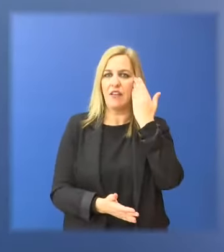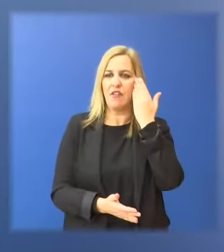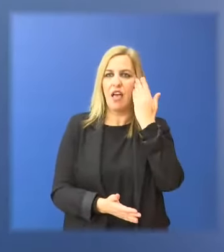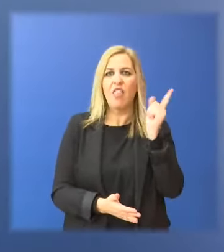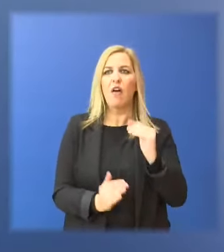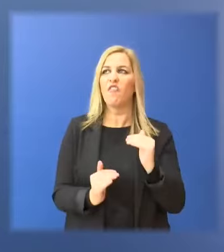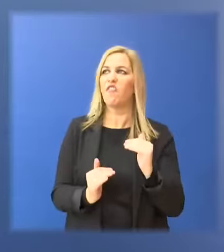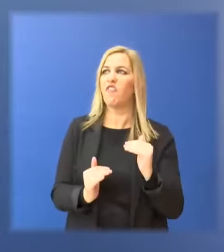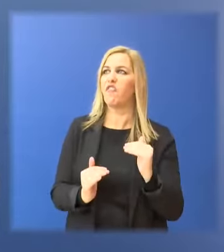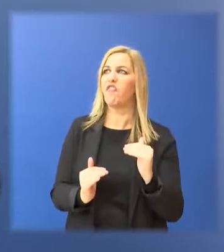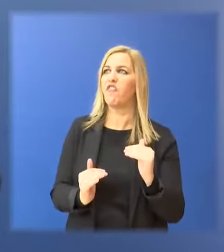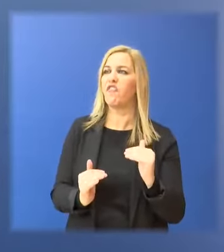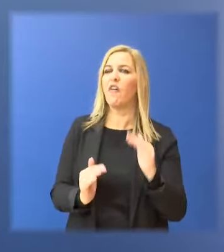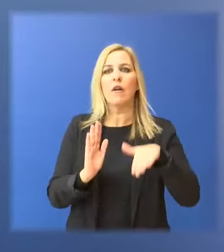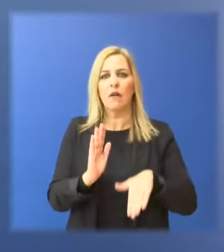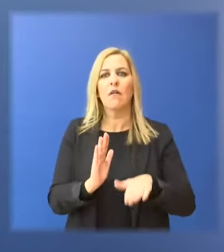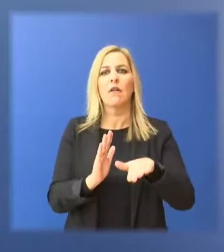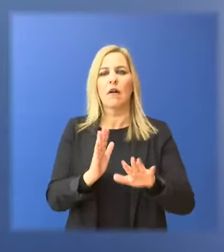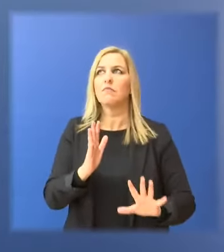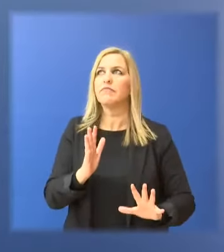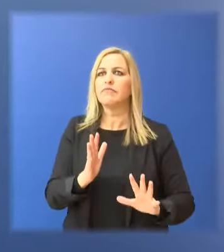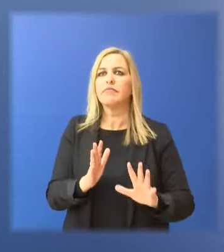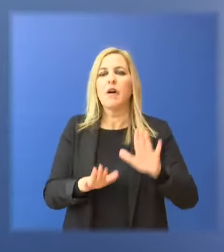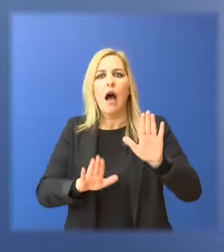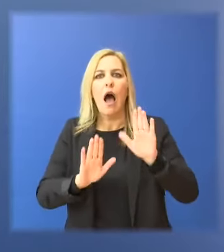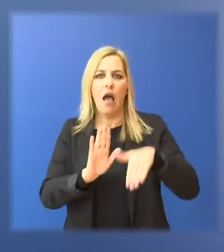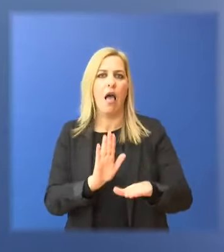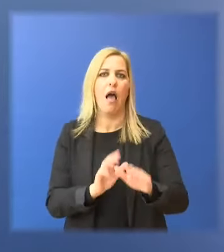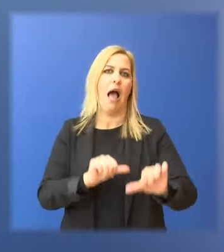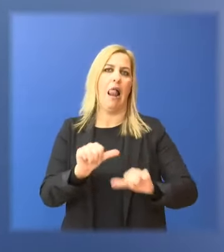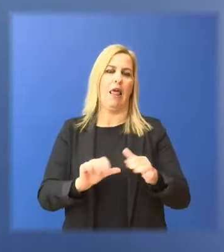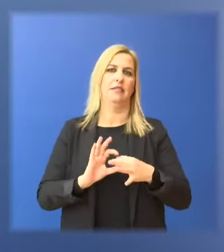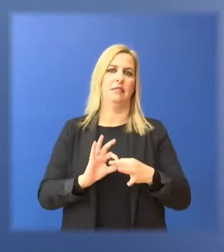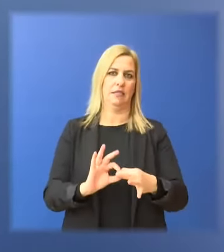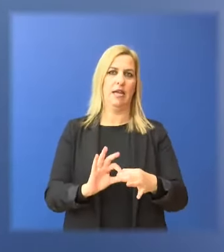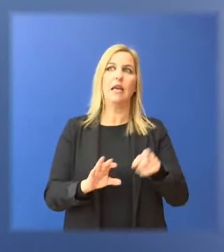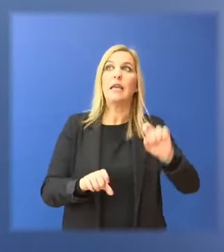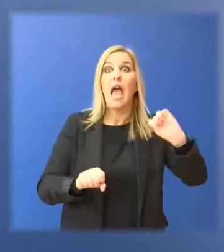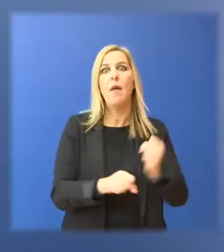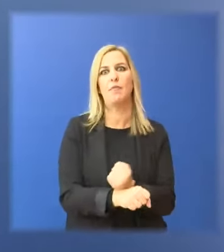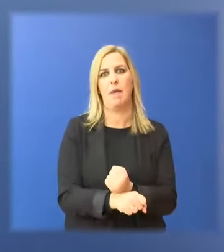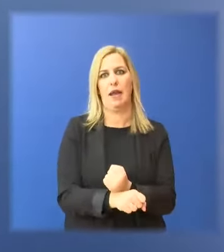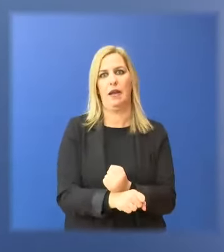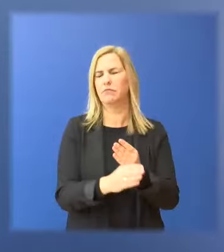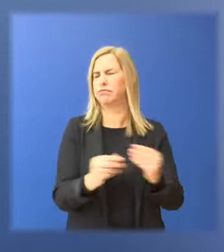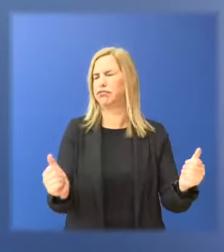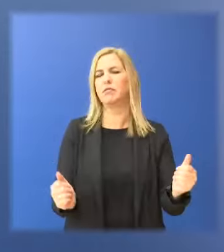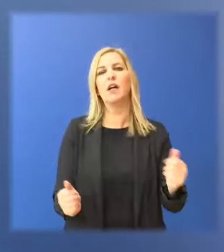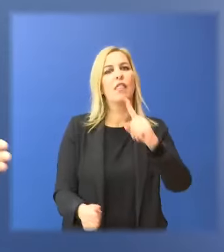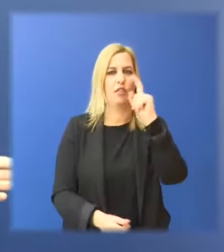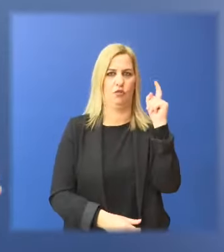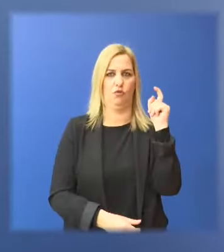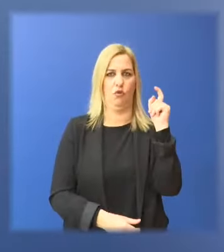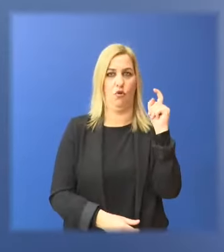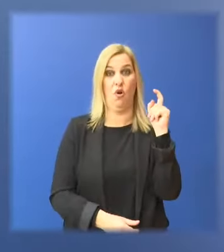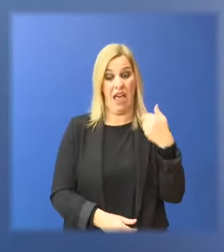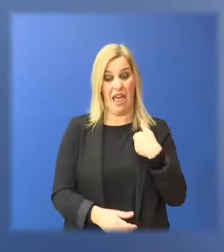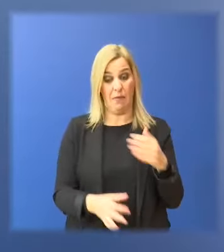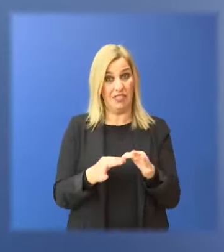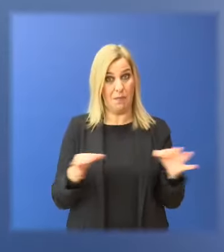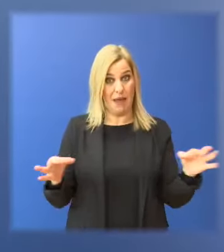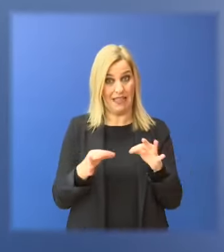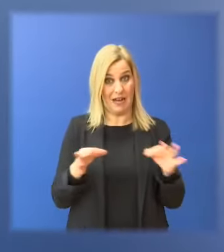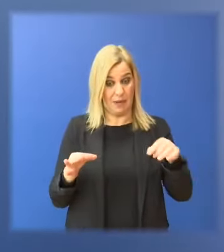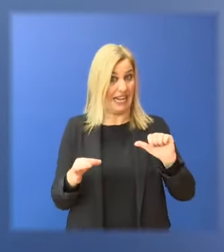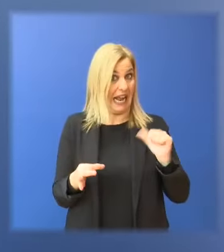Και από ό,τι φαίνεται και ένα επίμονο φαινόμενο. Οι παρεμβάσεις αυτές δεν ήταν ούτε οι πρώτες. Έχουμε αναφέρει πολλές